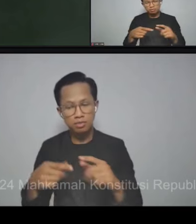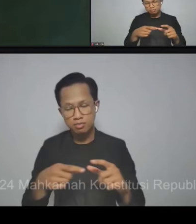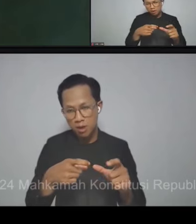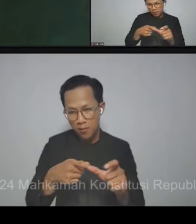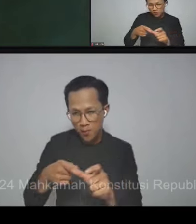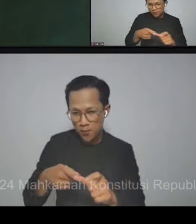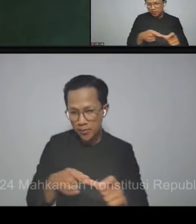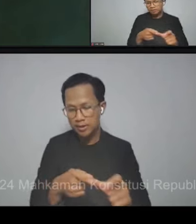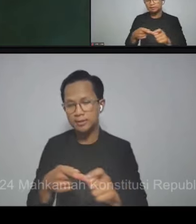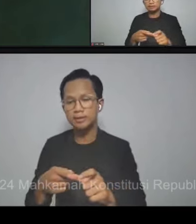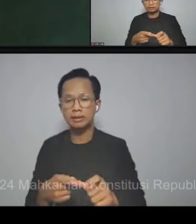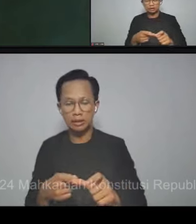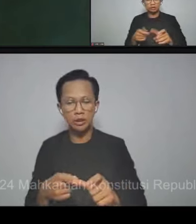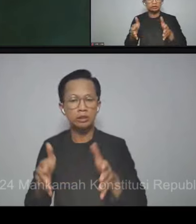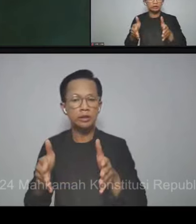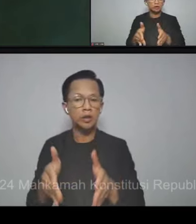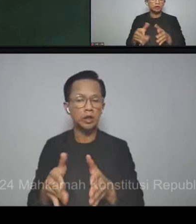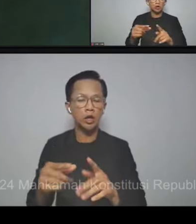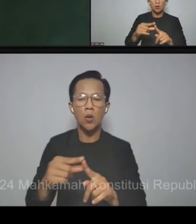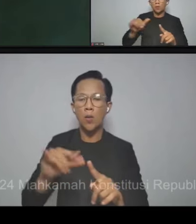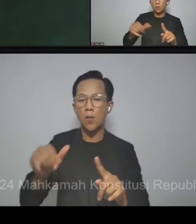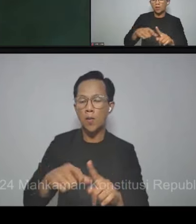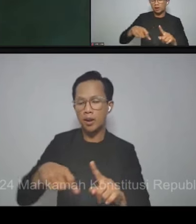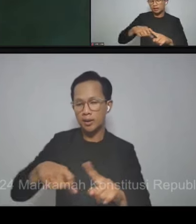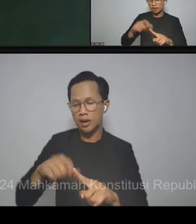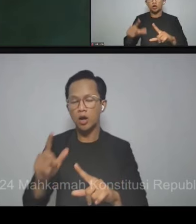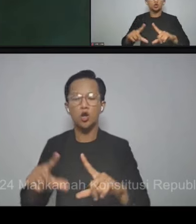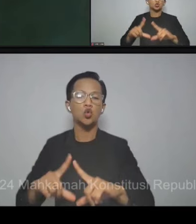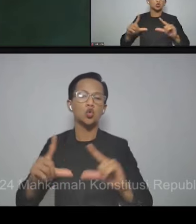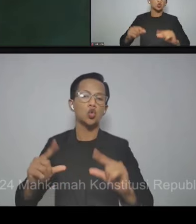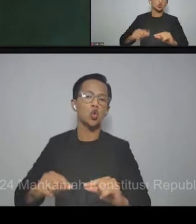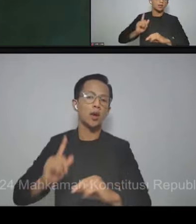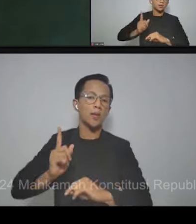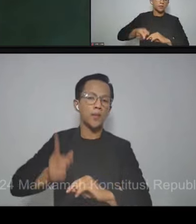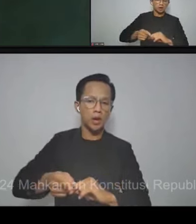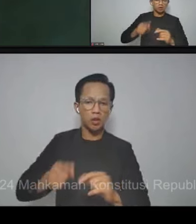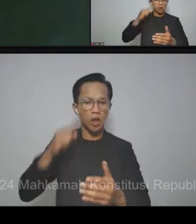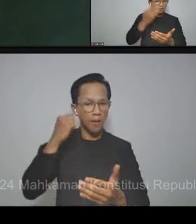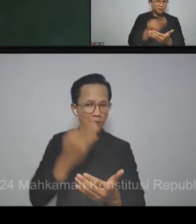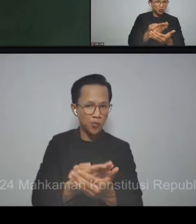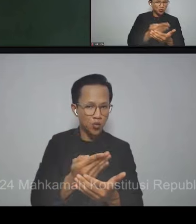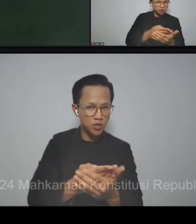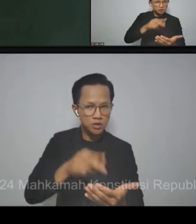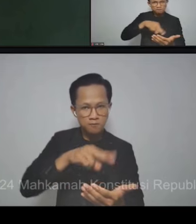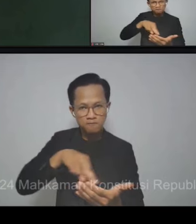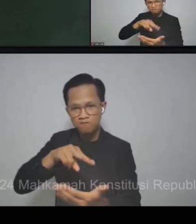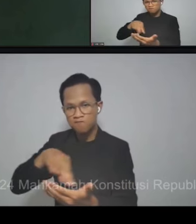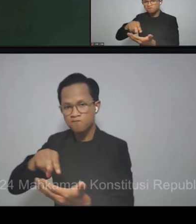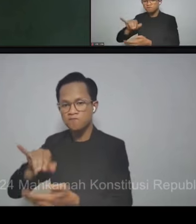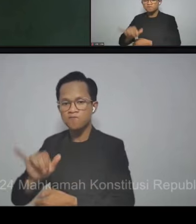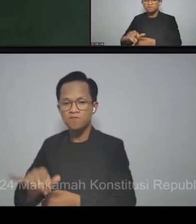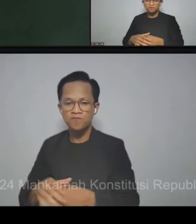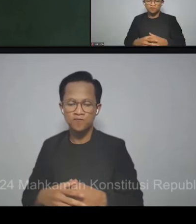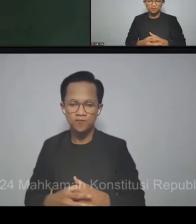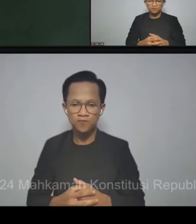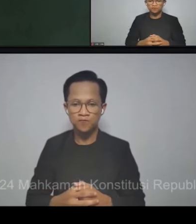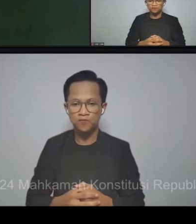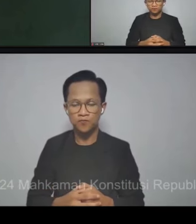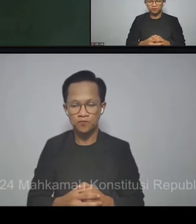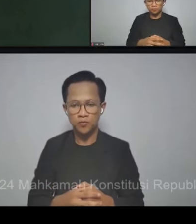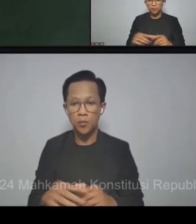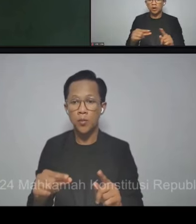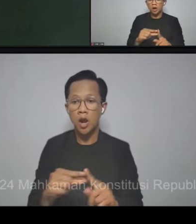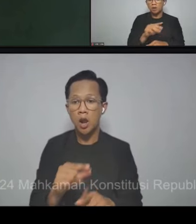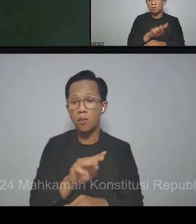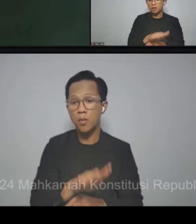Direktorat Jenderal Pajak yang menerima surat perintah pemeriksaan bukti permulaan Selain itu penambahan Ayat tersebut juga mengubah penjelasan Pasal 43 ayat 1